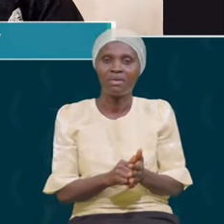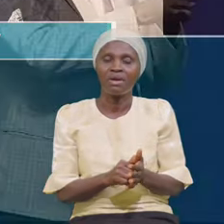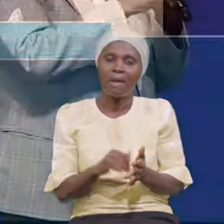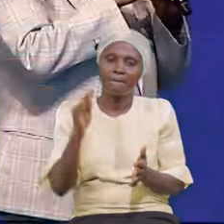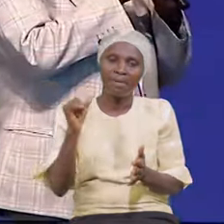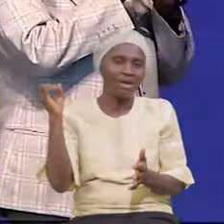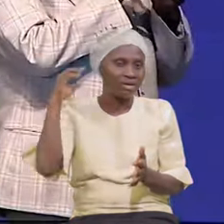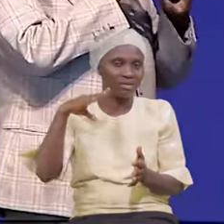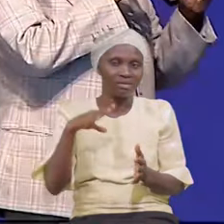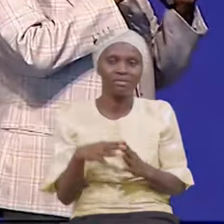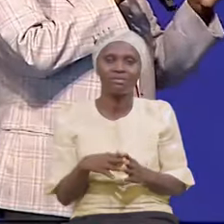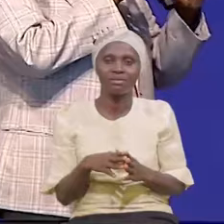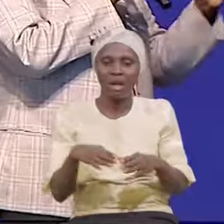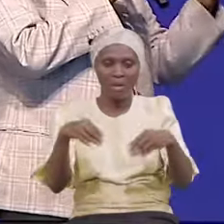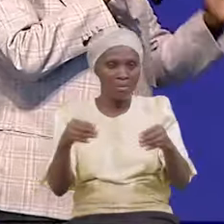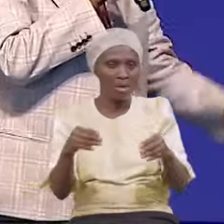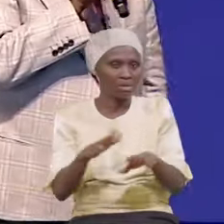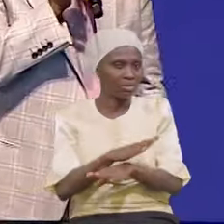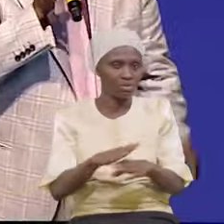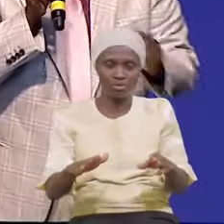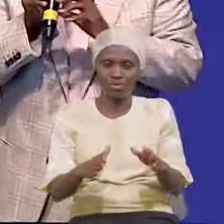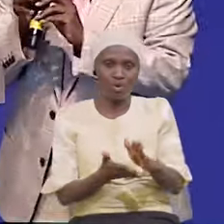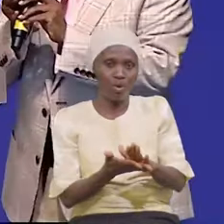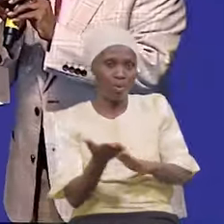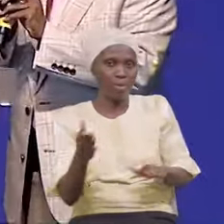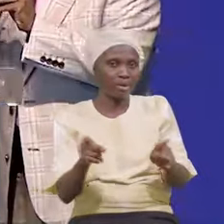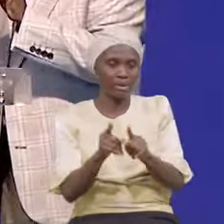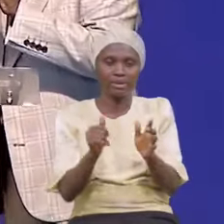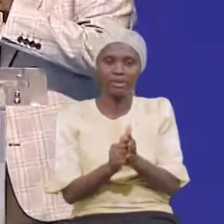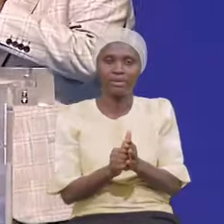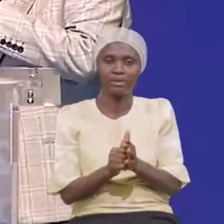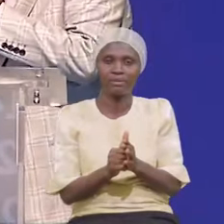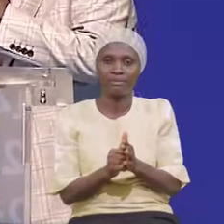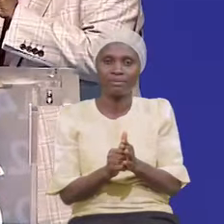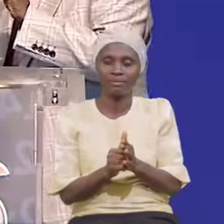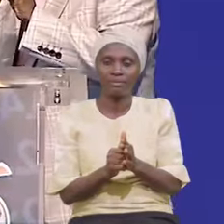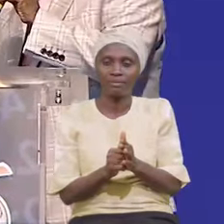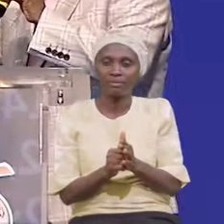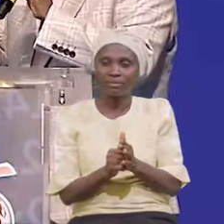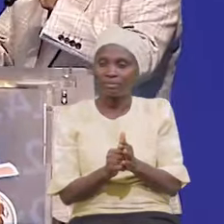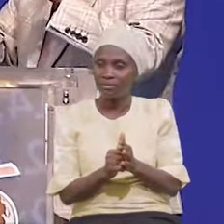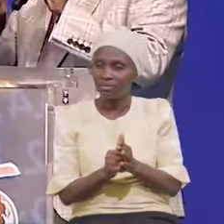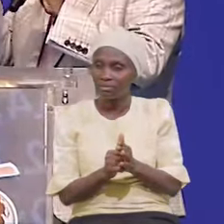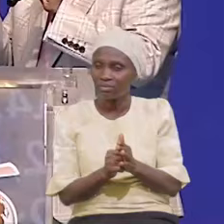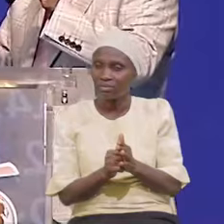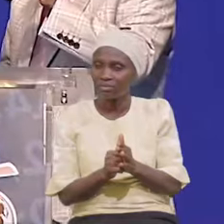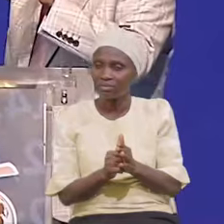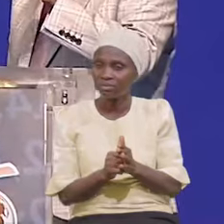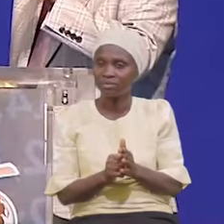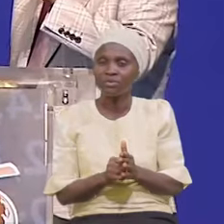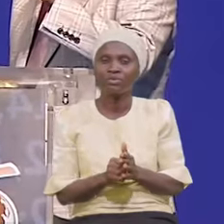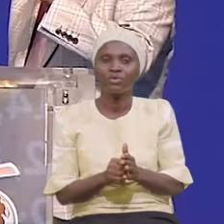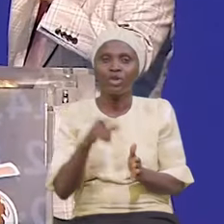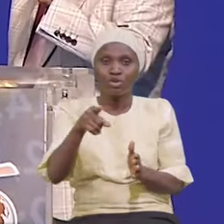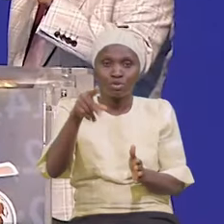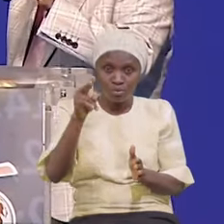కృపతో. Market does not operate that way. మార్కెట్ కు వెళ్తే కృపను ఇచ్చేయండి అని వెలవెచ్చించి కొనలేం. You have to keep something out of